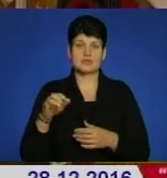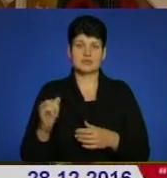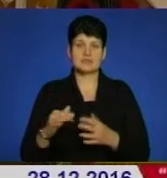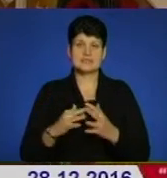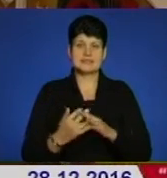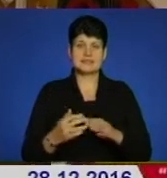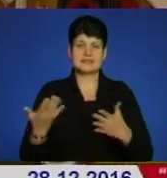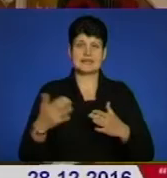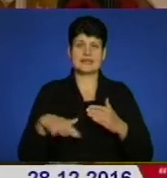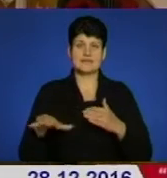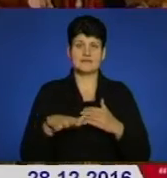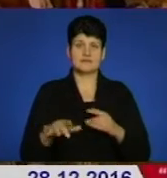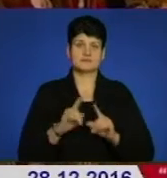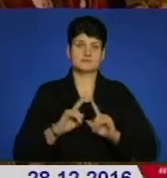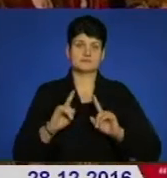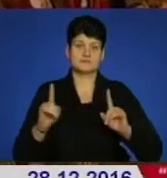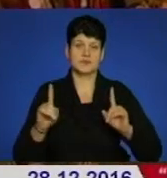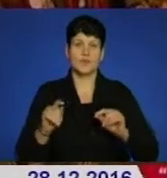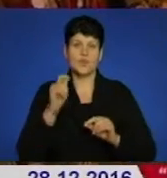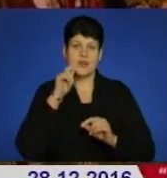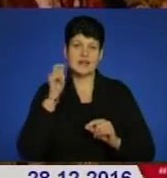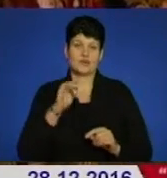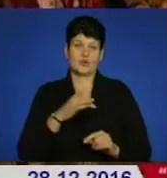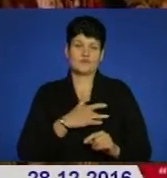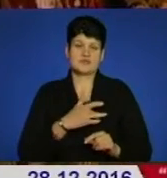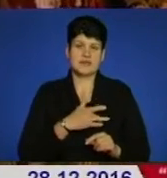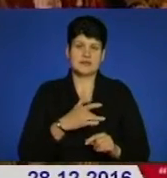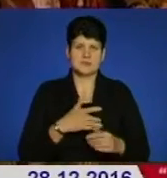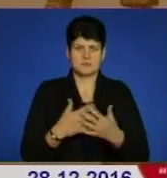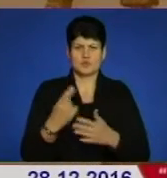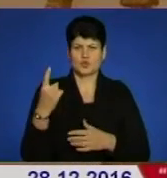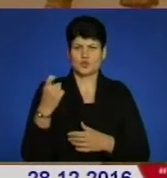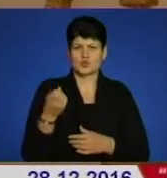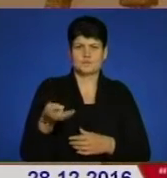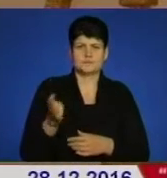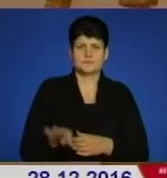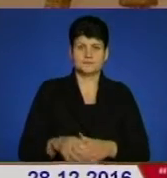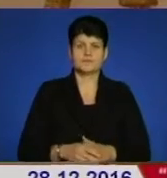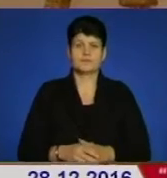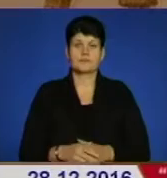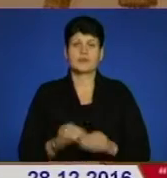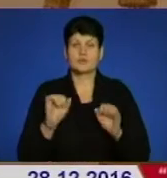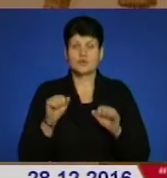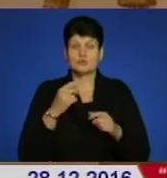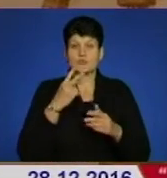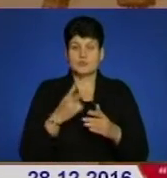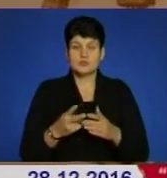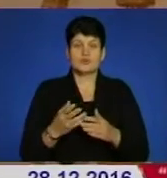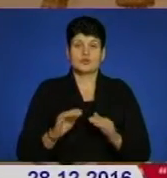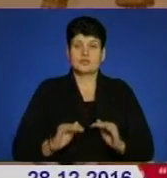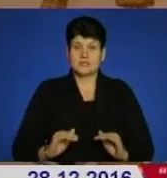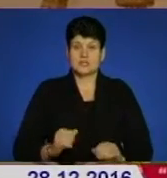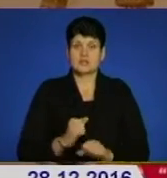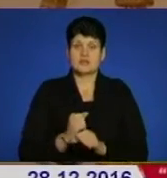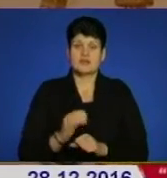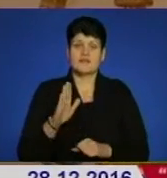двору, оригінальну композицію з Україною в серці. Загалом більше 100 робіт. Ми можемо побачити, що спідничка зроблена з вівса, так?